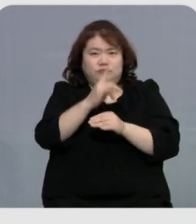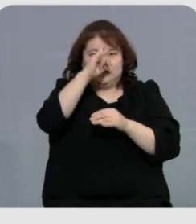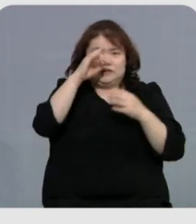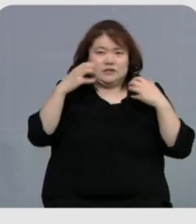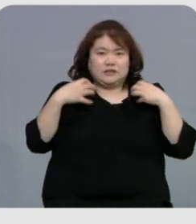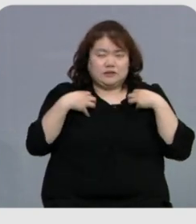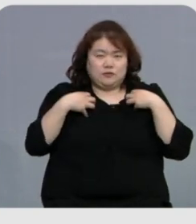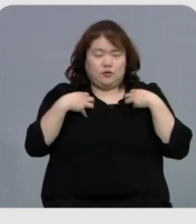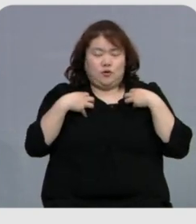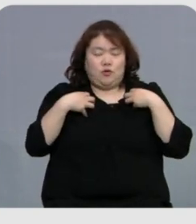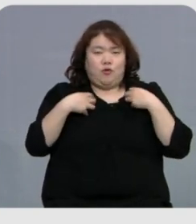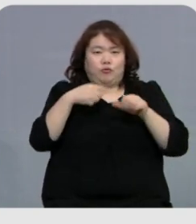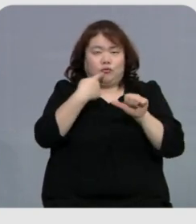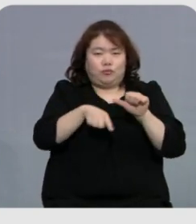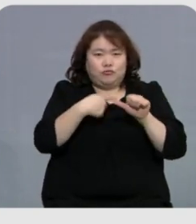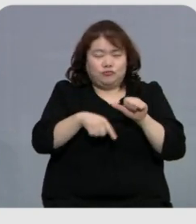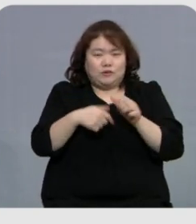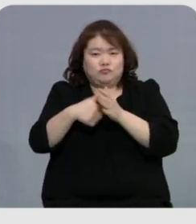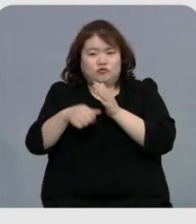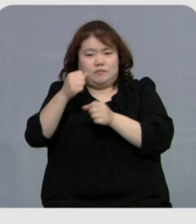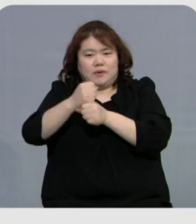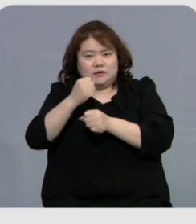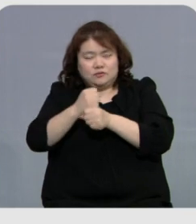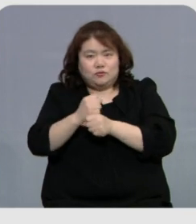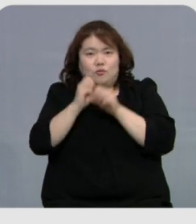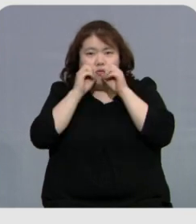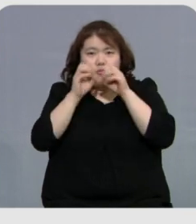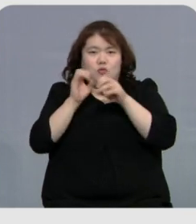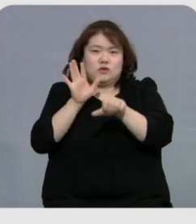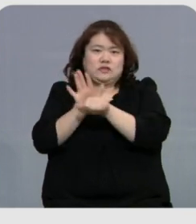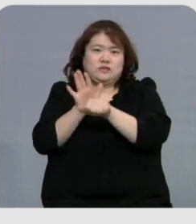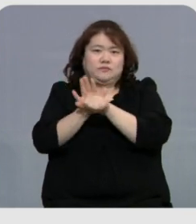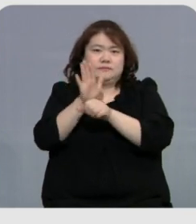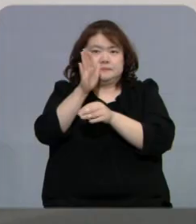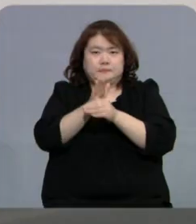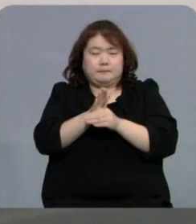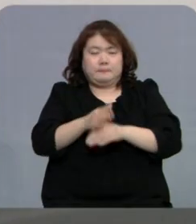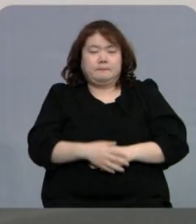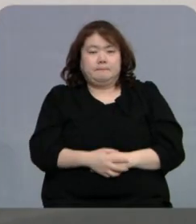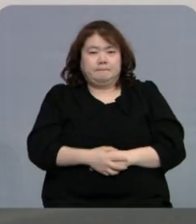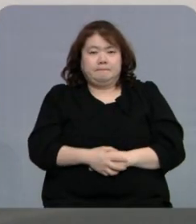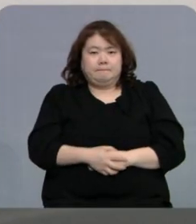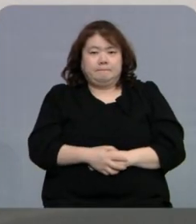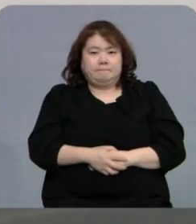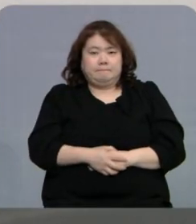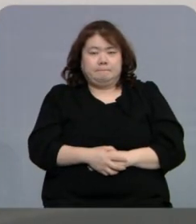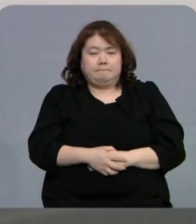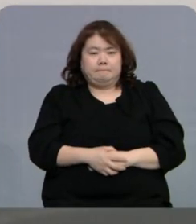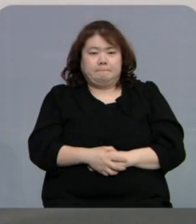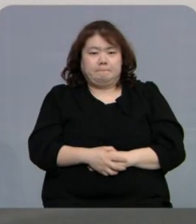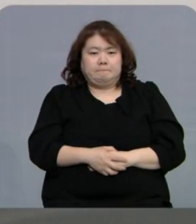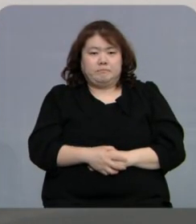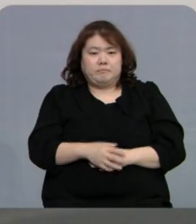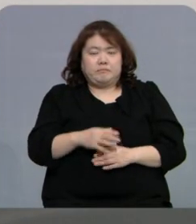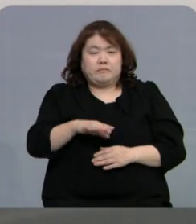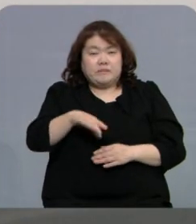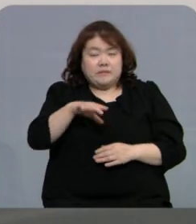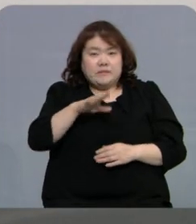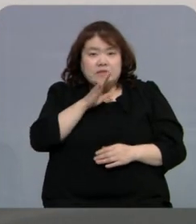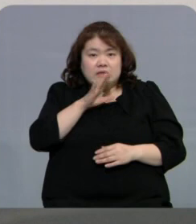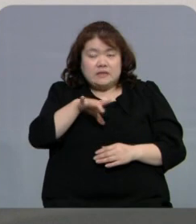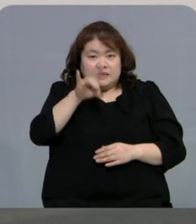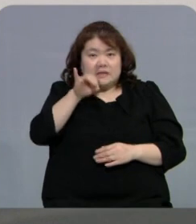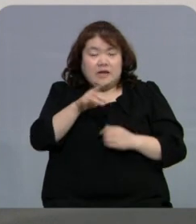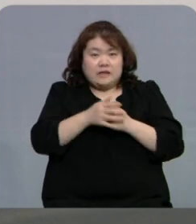역시 교육과 시제품 생산, 온 오프라인 마케팅을 지원하고 있습니다. 일단 저희가 시제품 제작을 지원을